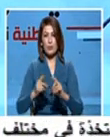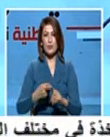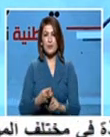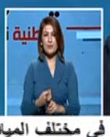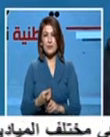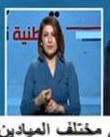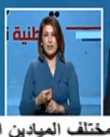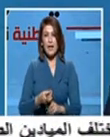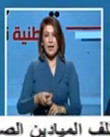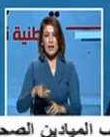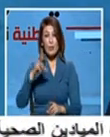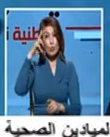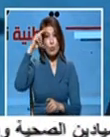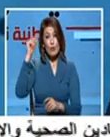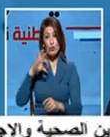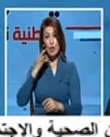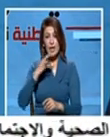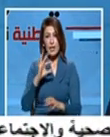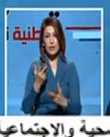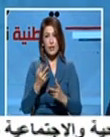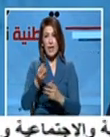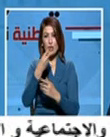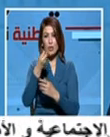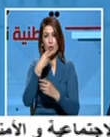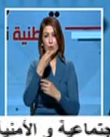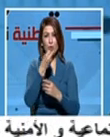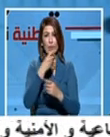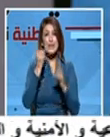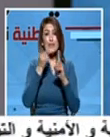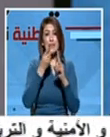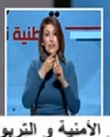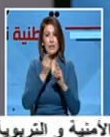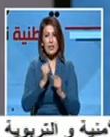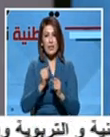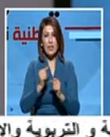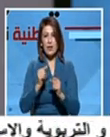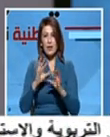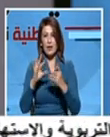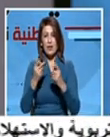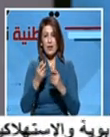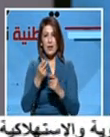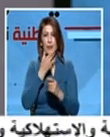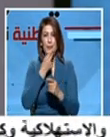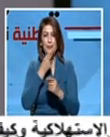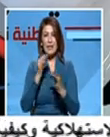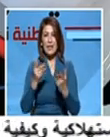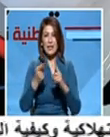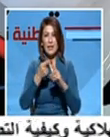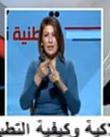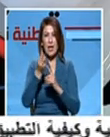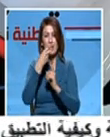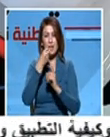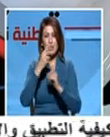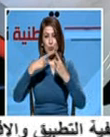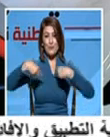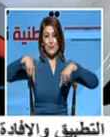قرا حكايه على الادويه الخصوصيه. الصندوق الان معناها خلى ابقاء لجان الادويه في حاله